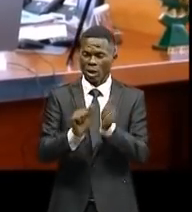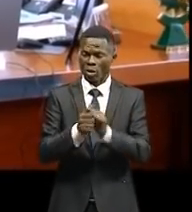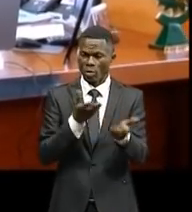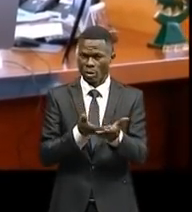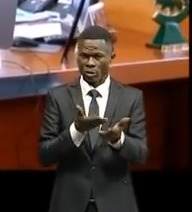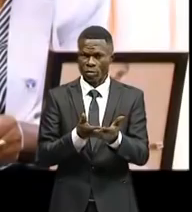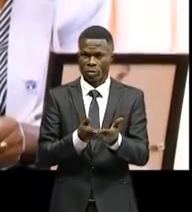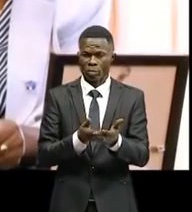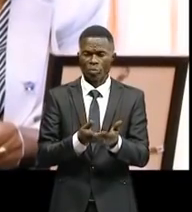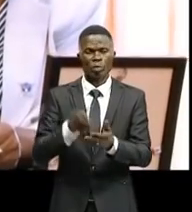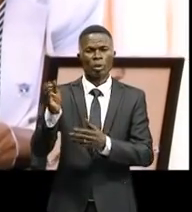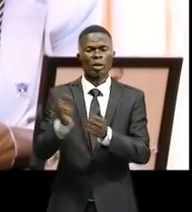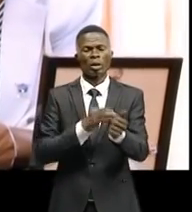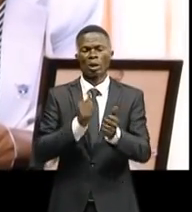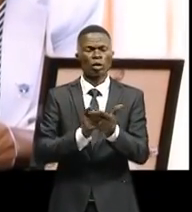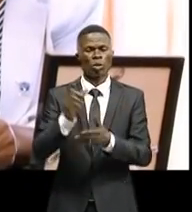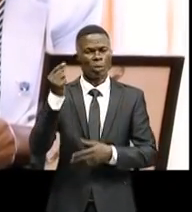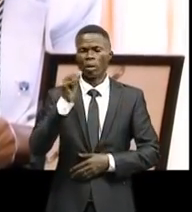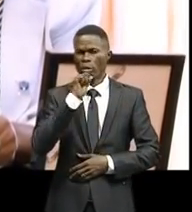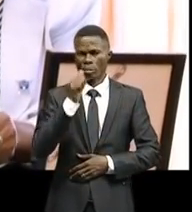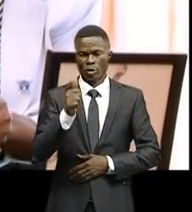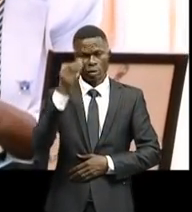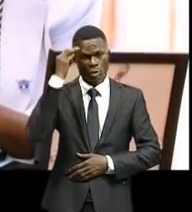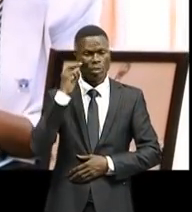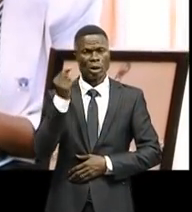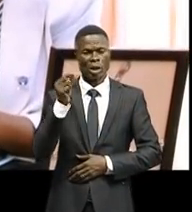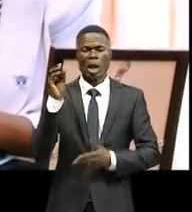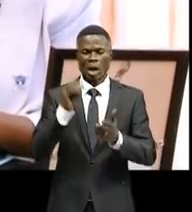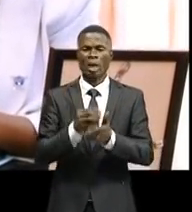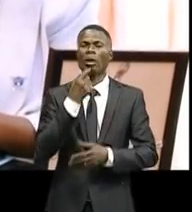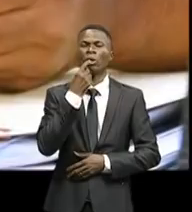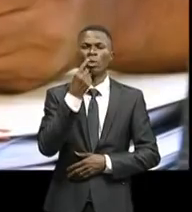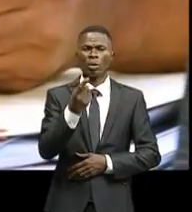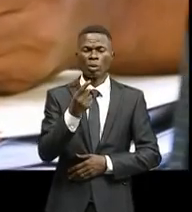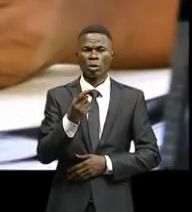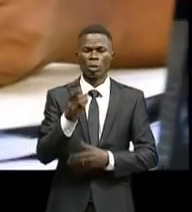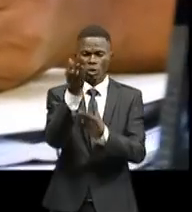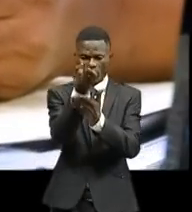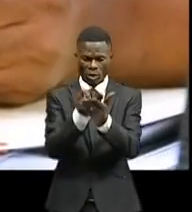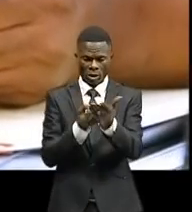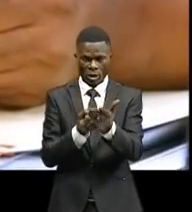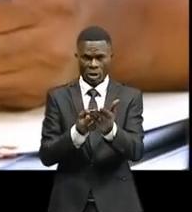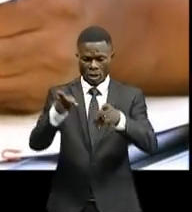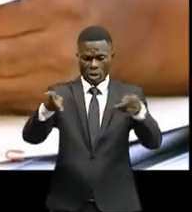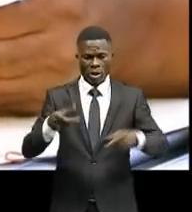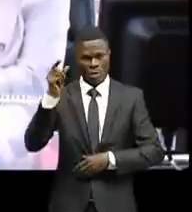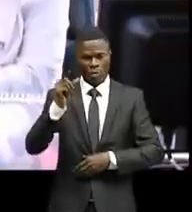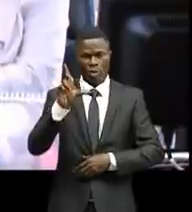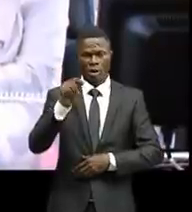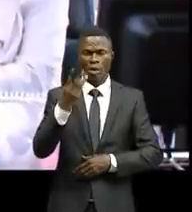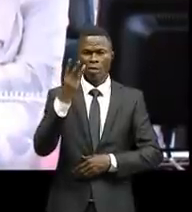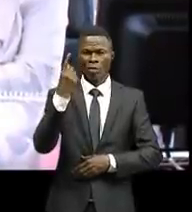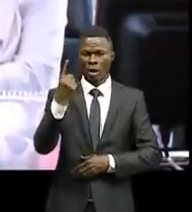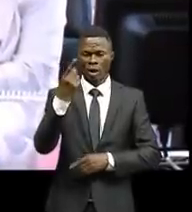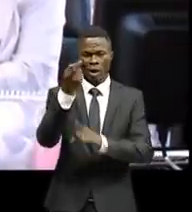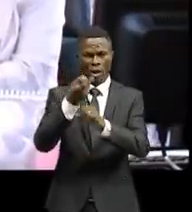derniers la déchéance de son droit minier. La ministre des Mines a indiqué que le registre du cadastre minier compte au 21